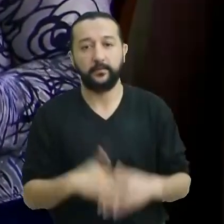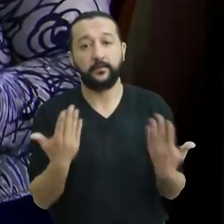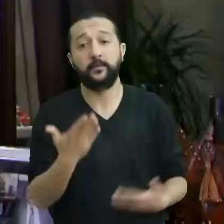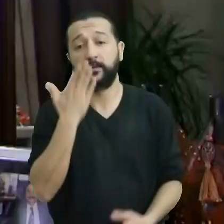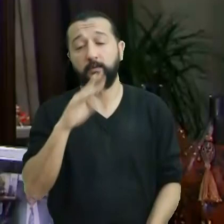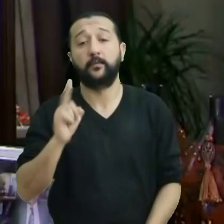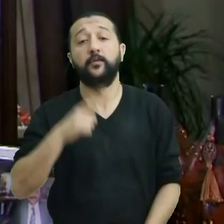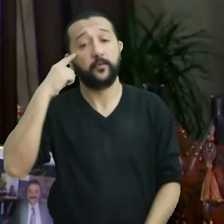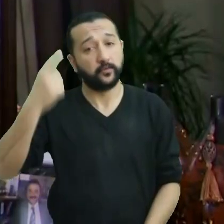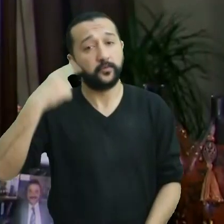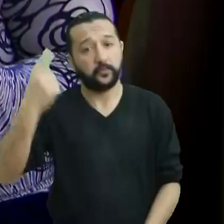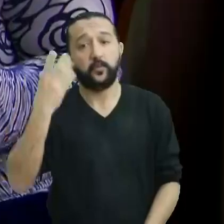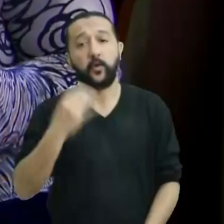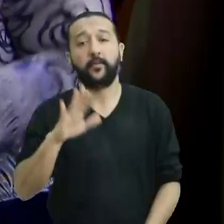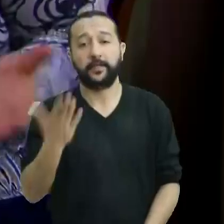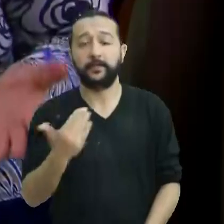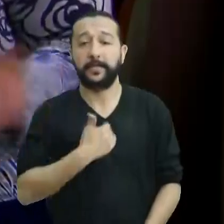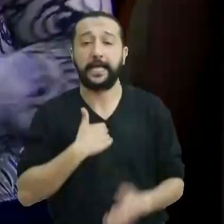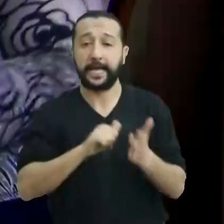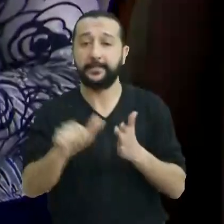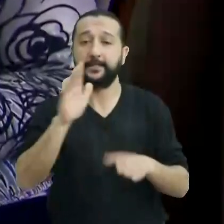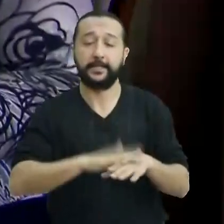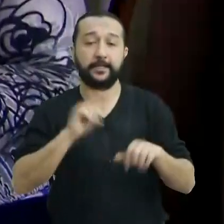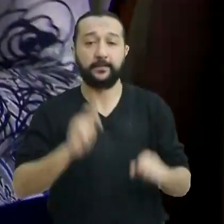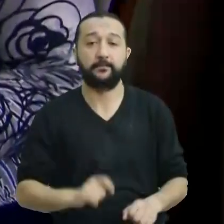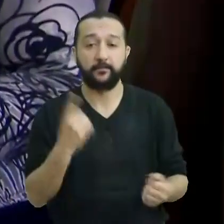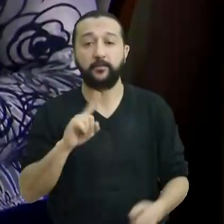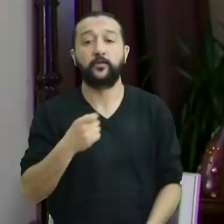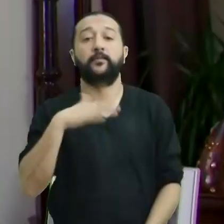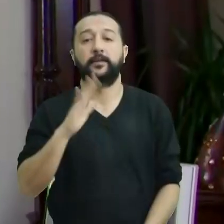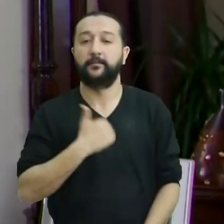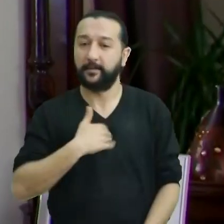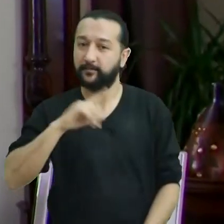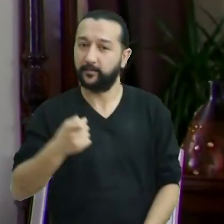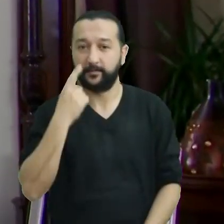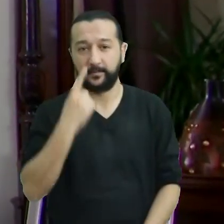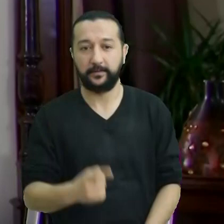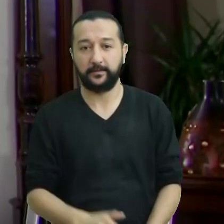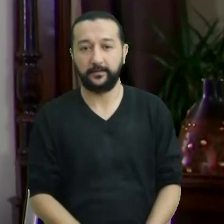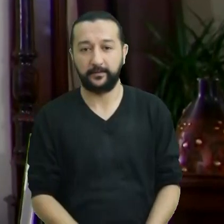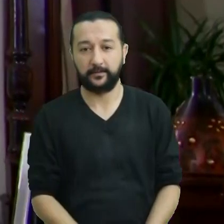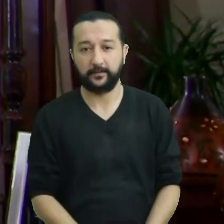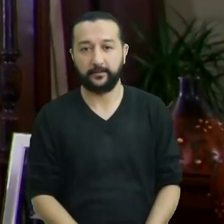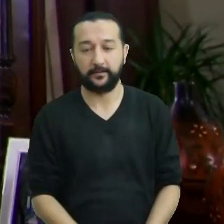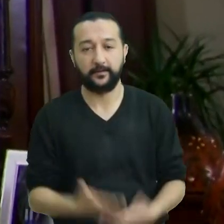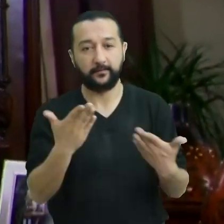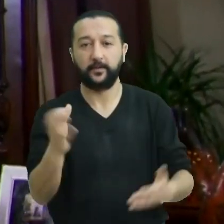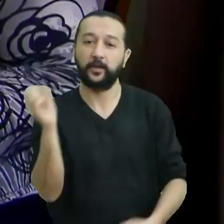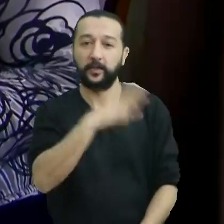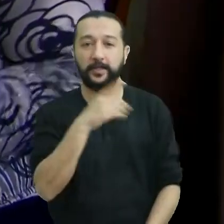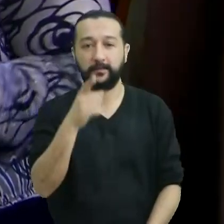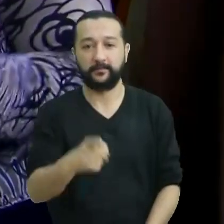Yok bulamadım. Düşündüm. Her şeyi yapmışım. Bir türlü bulamadım. Ben buldum bak. Bunu